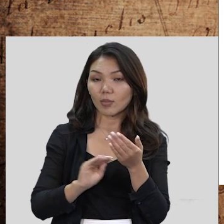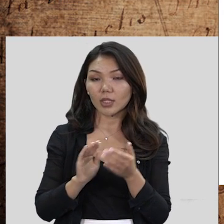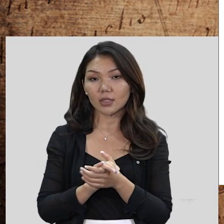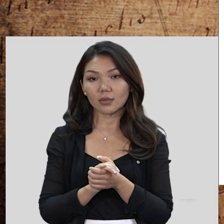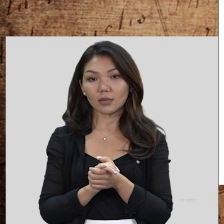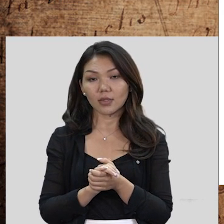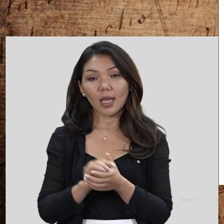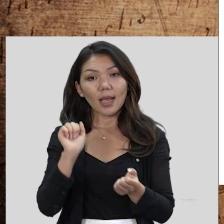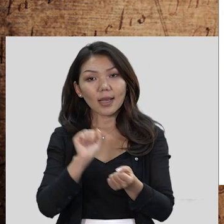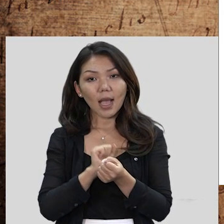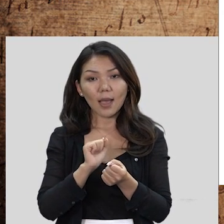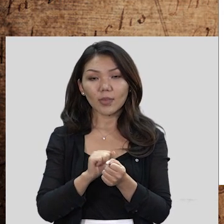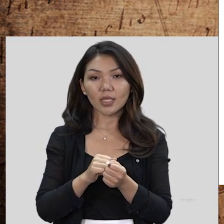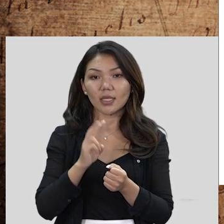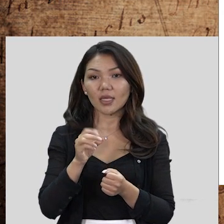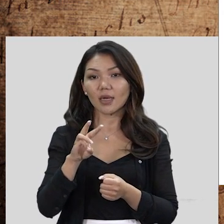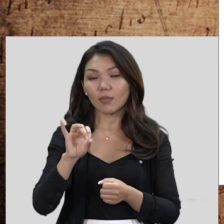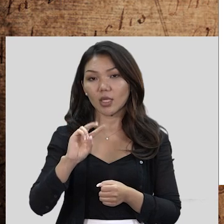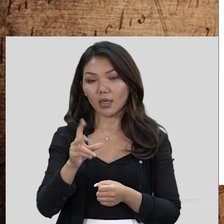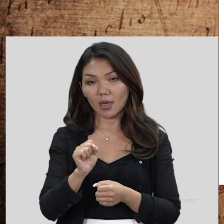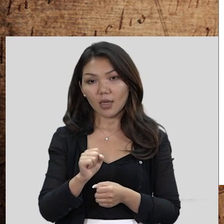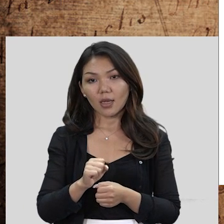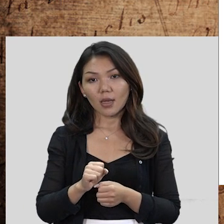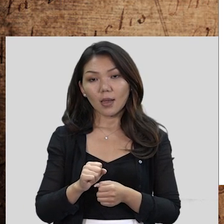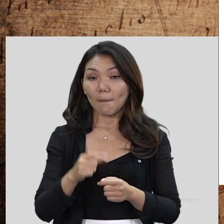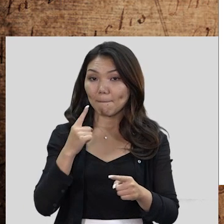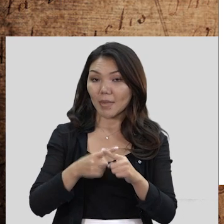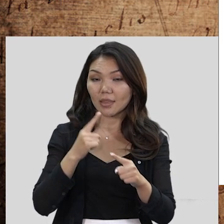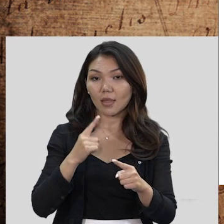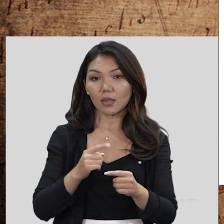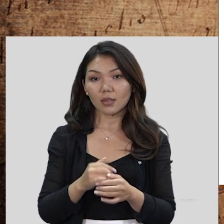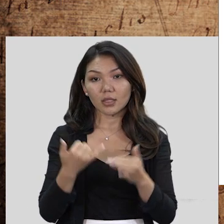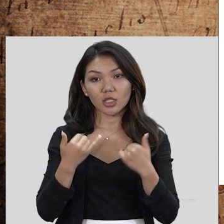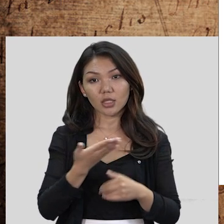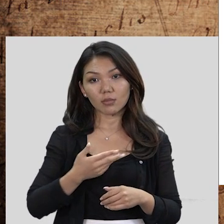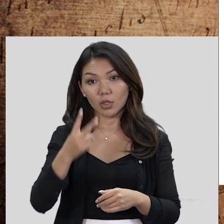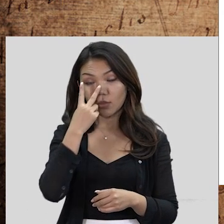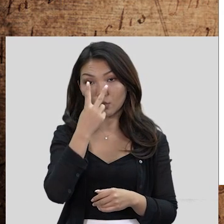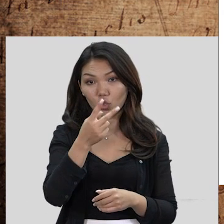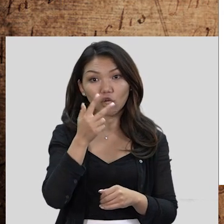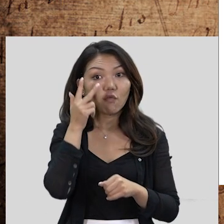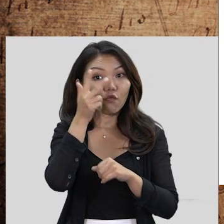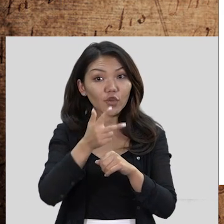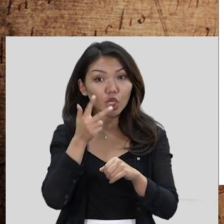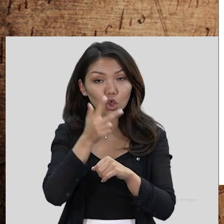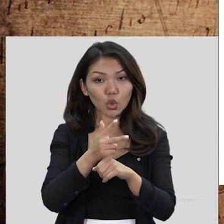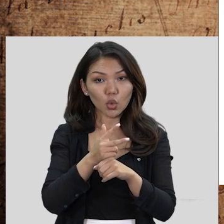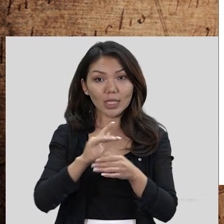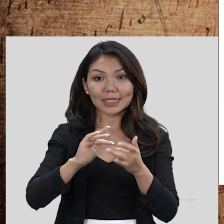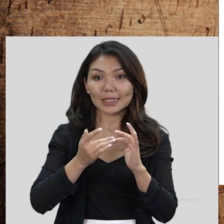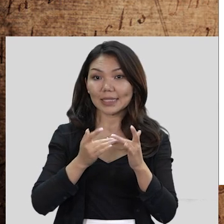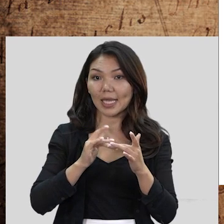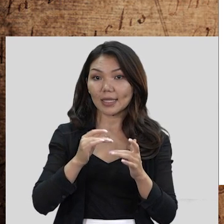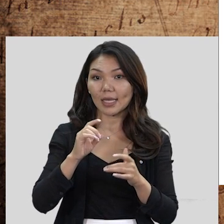как камень керамика и металл сейчас мы посмотрим видео сайт арзамас